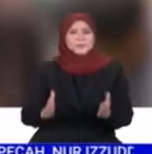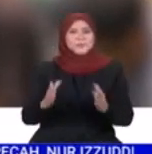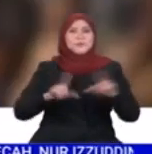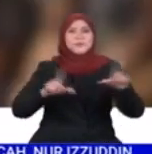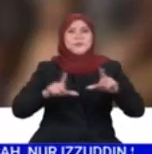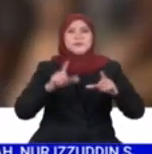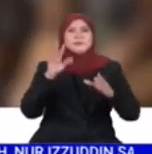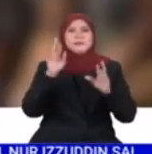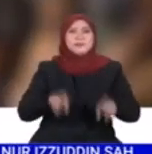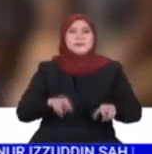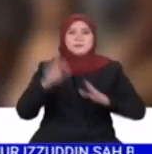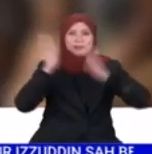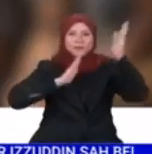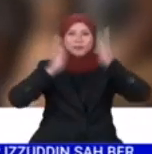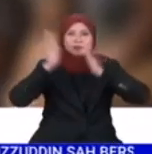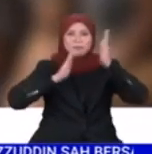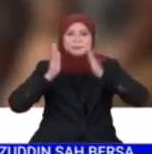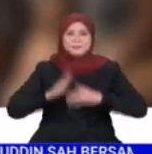warga